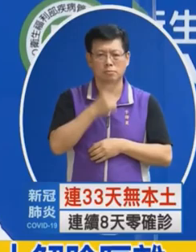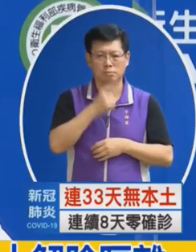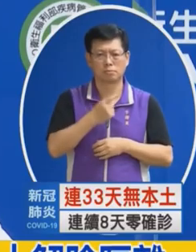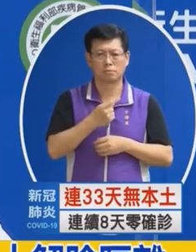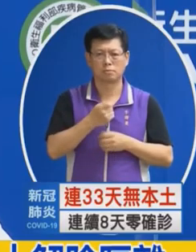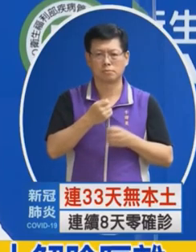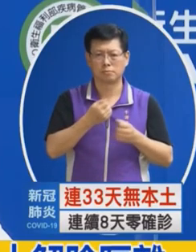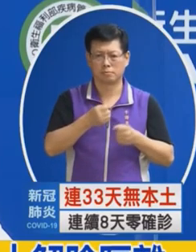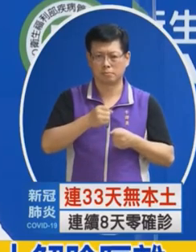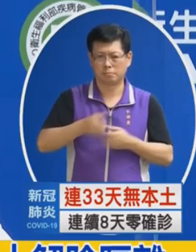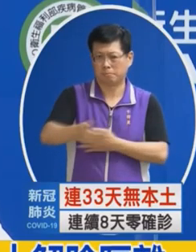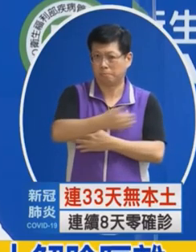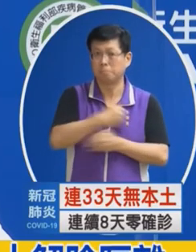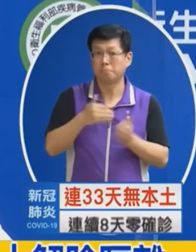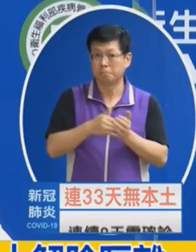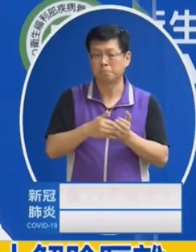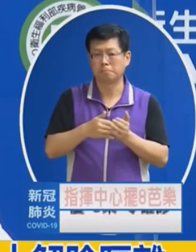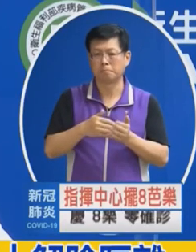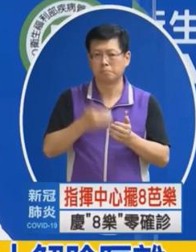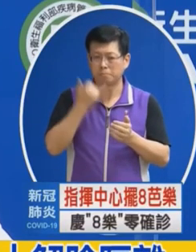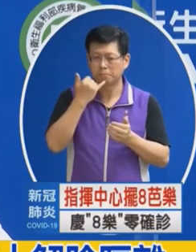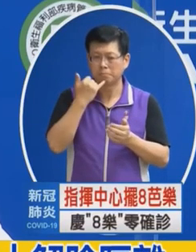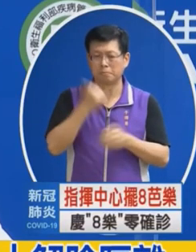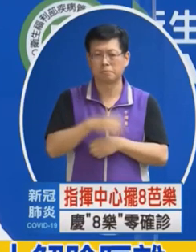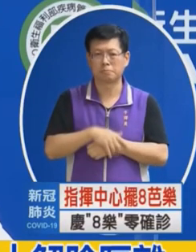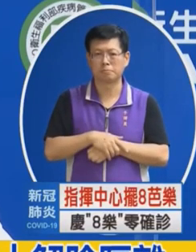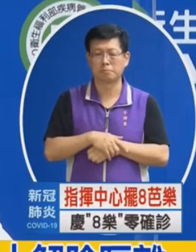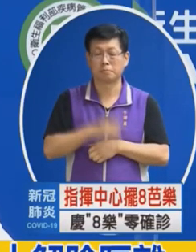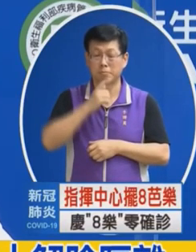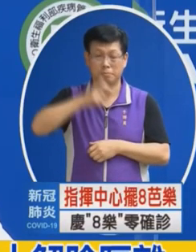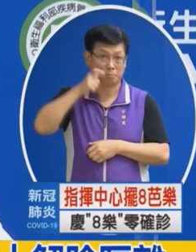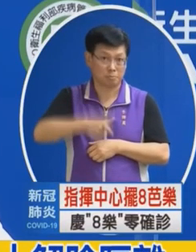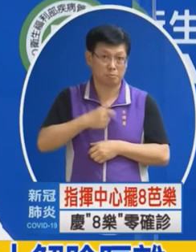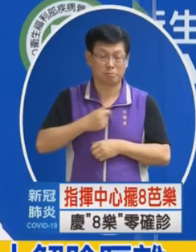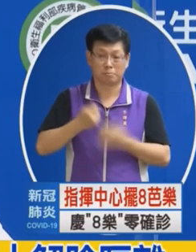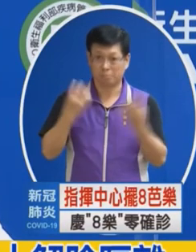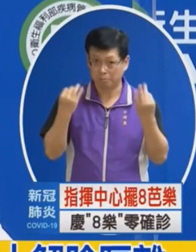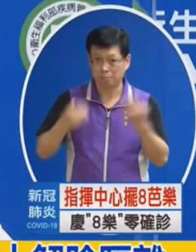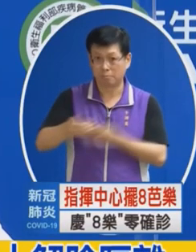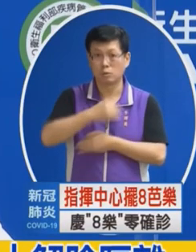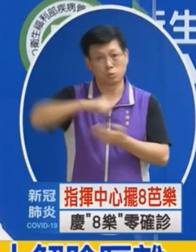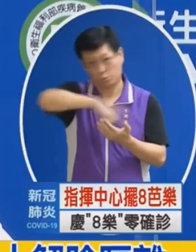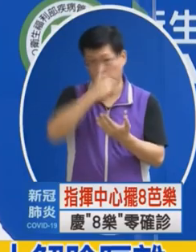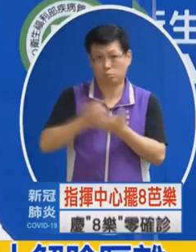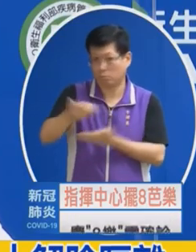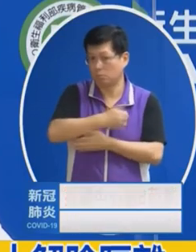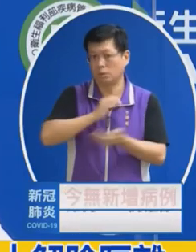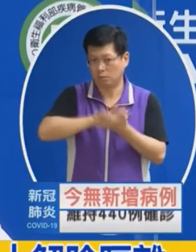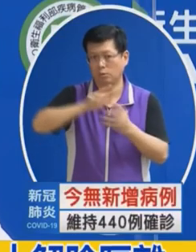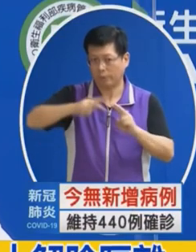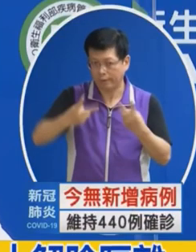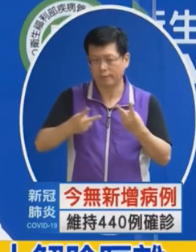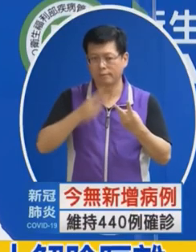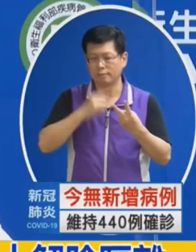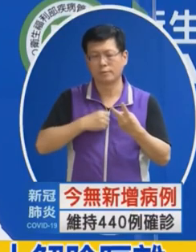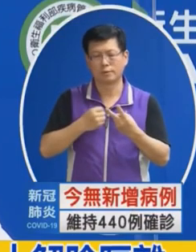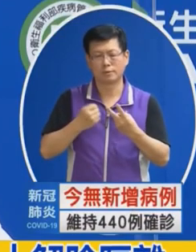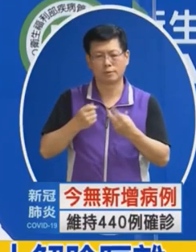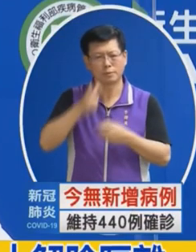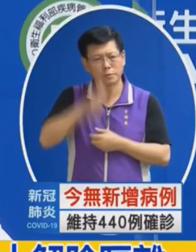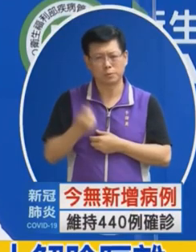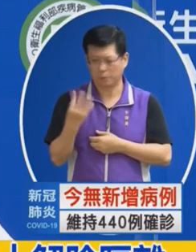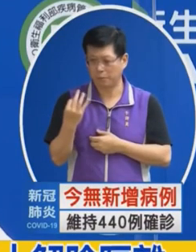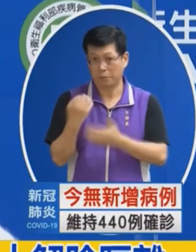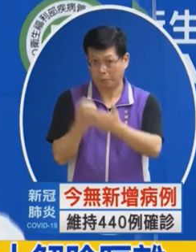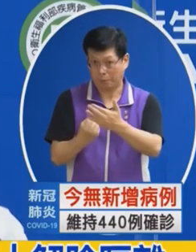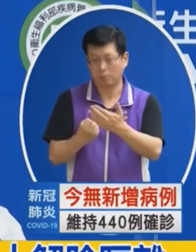定额的征收，定额的征用，应该是说定额的征用，我们现在是全部征用嘛，那现在我们可能就